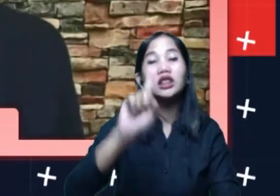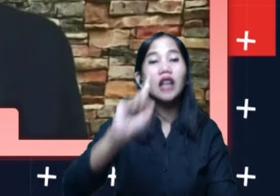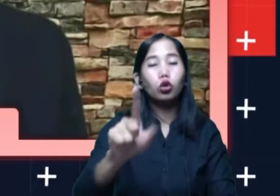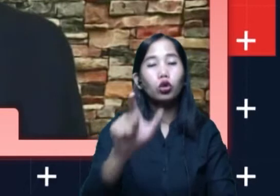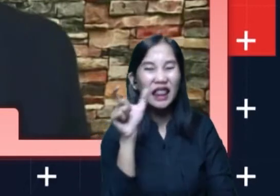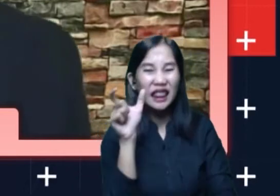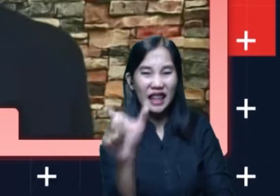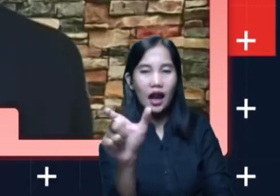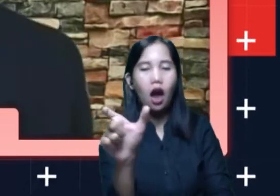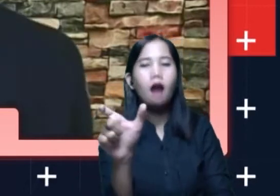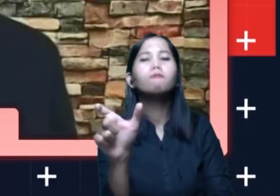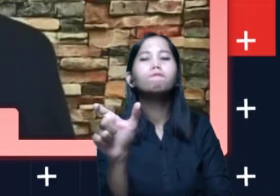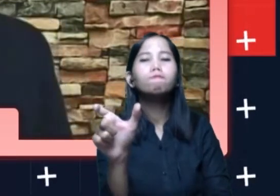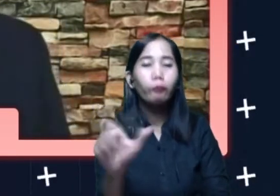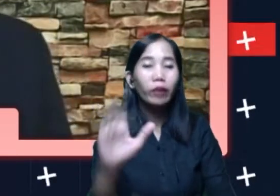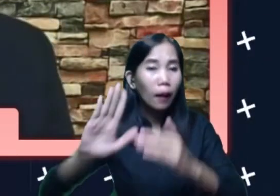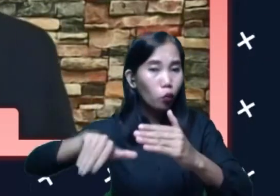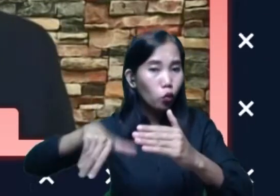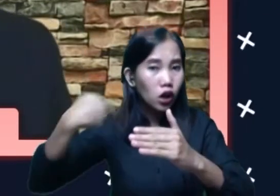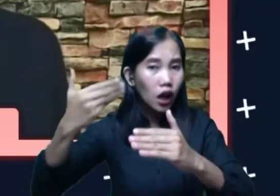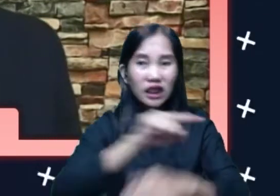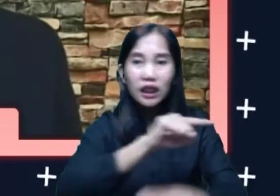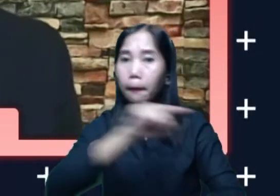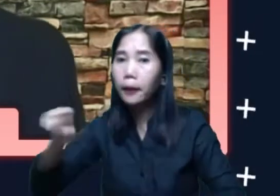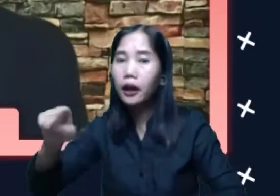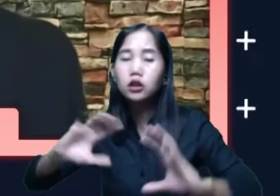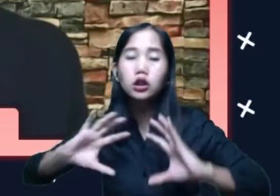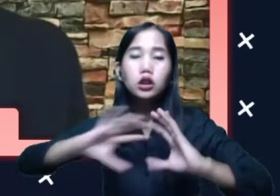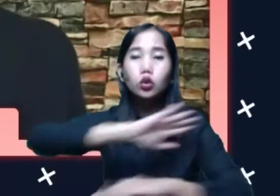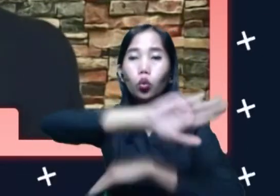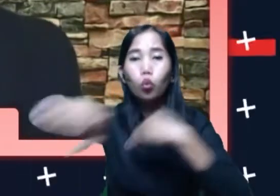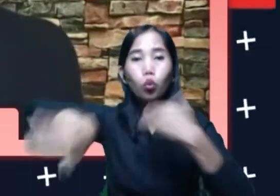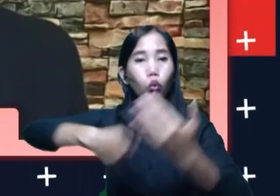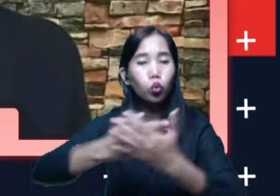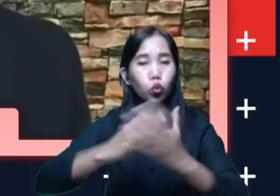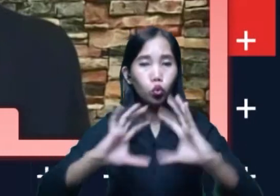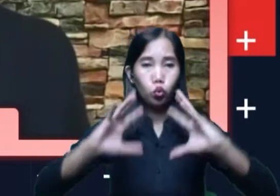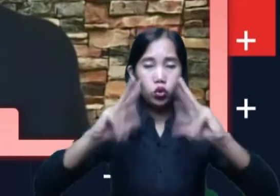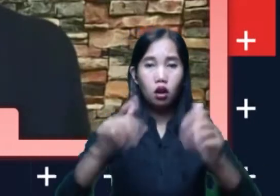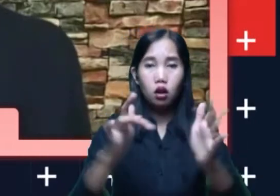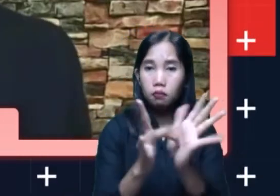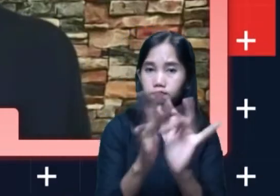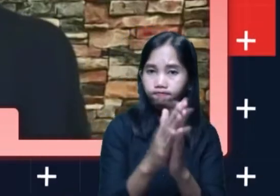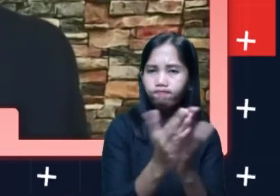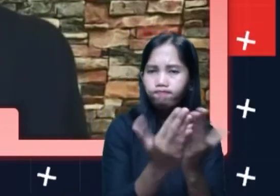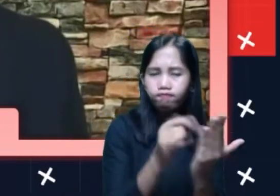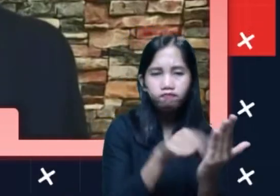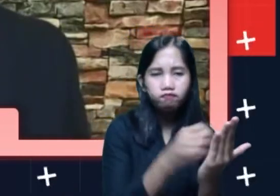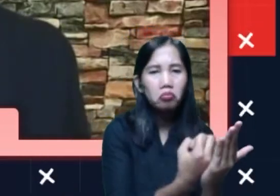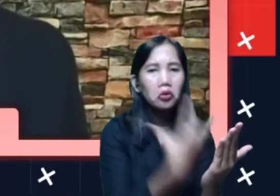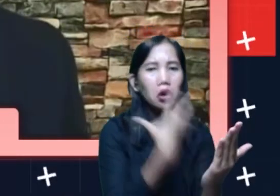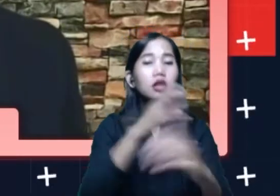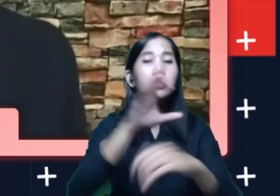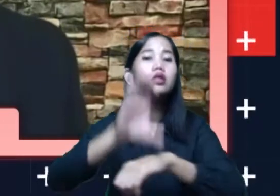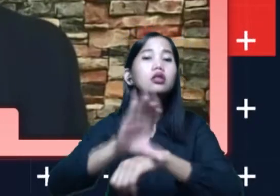itu satu, jadi satu seluruh dunia. Jadi gereja yang satu, yang kecil, yang ada di pelosok Indonesia